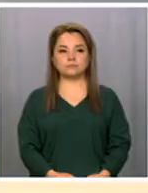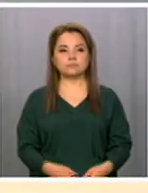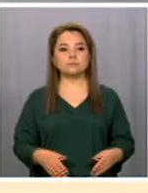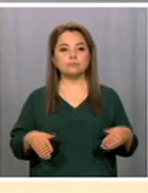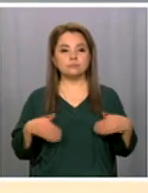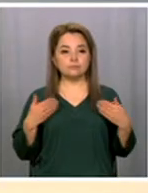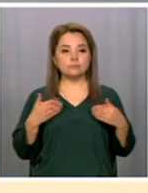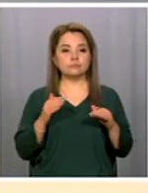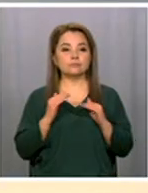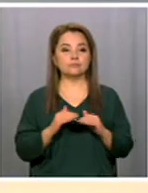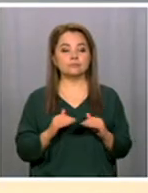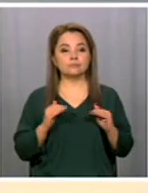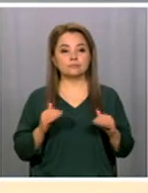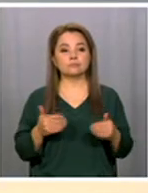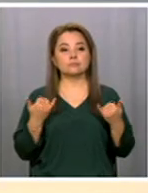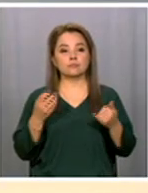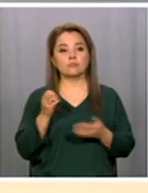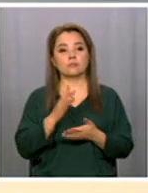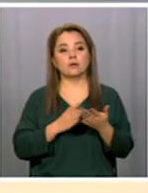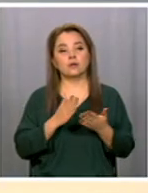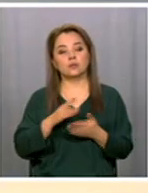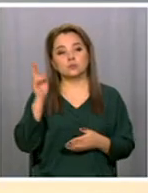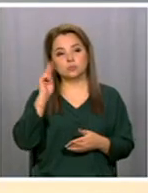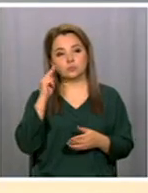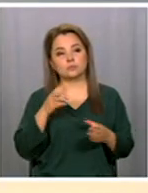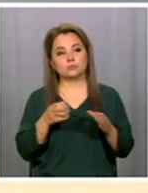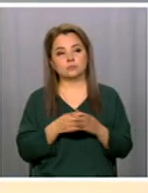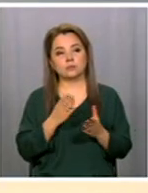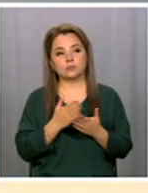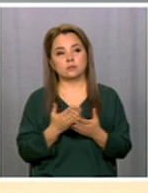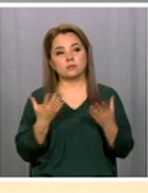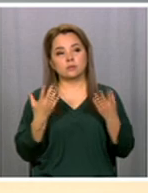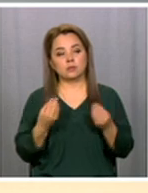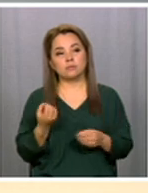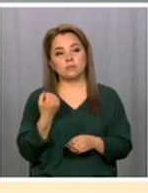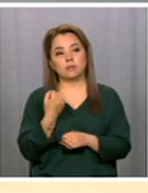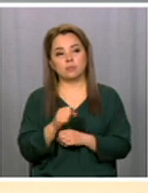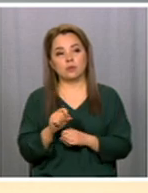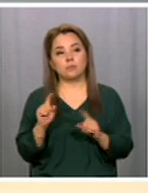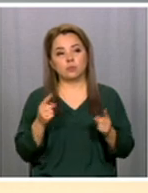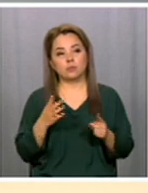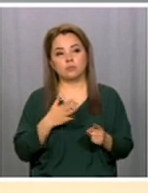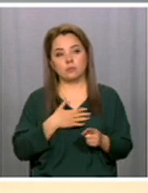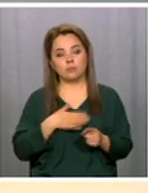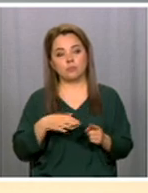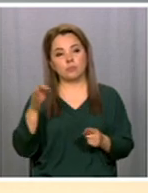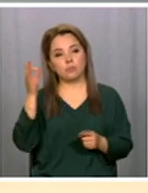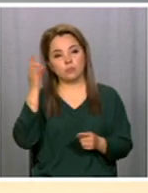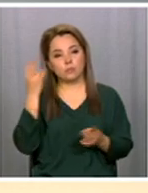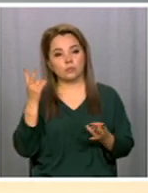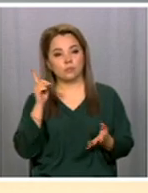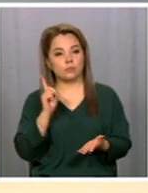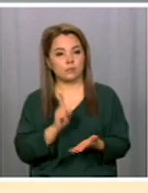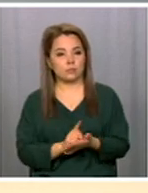Здравствуйте, ребята! Мы продолжаем изучение раздела «День Победы. Почему мы должны помнить?»